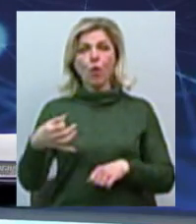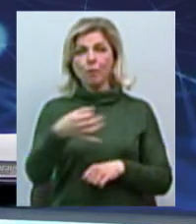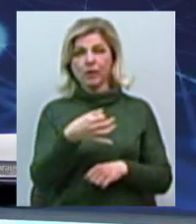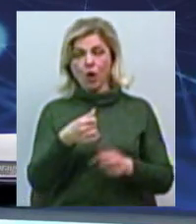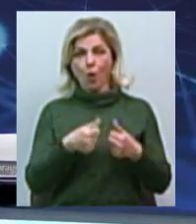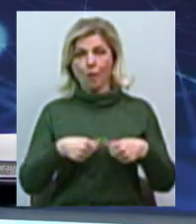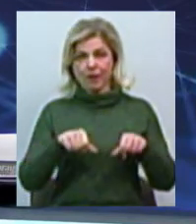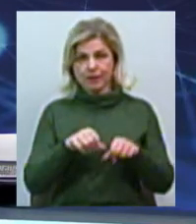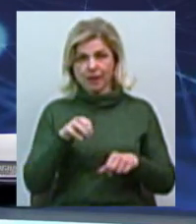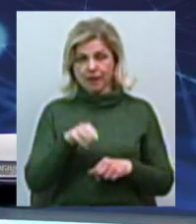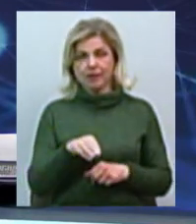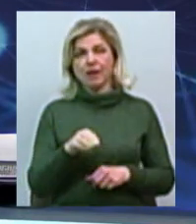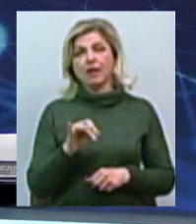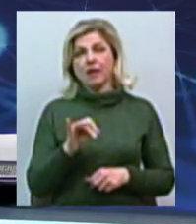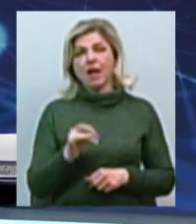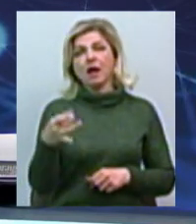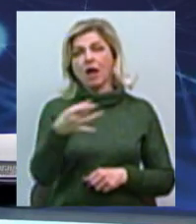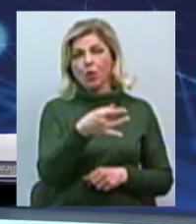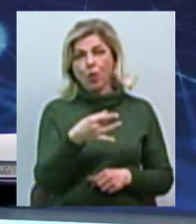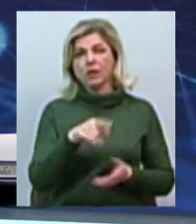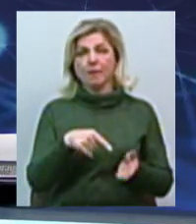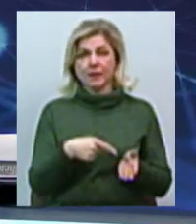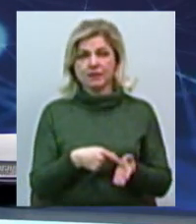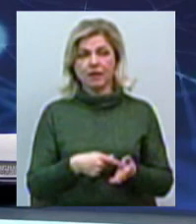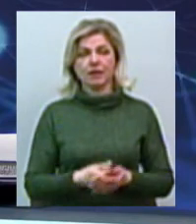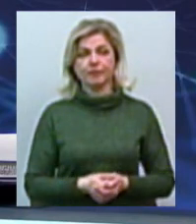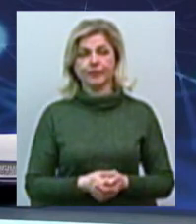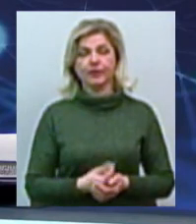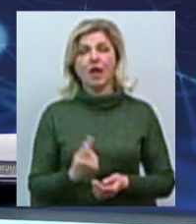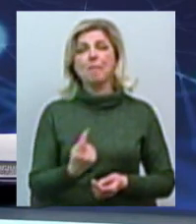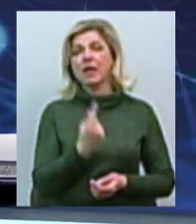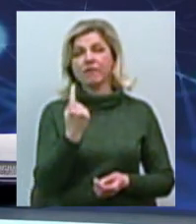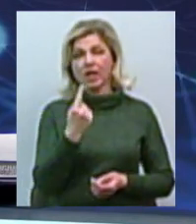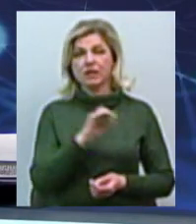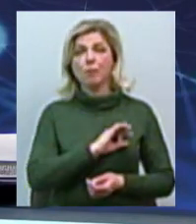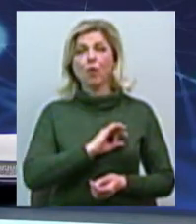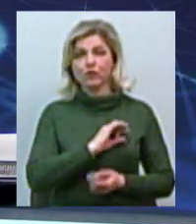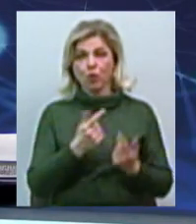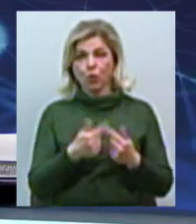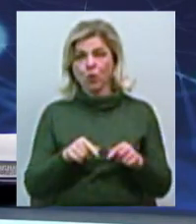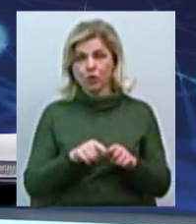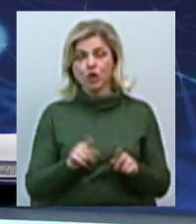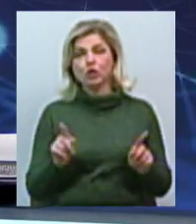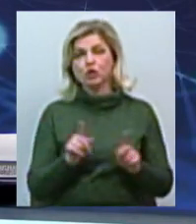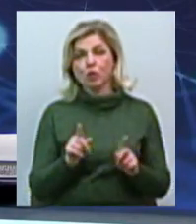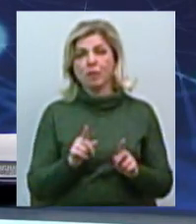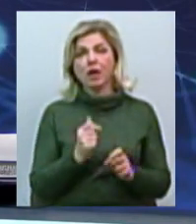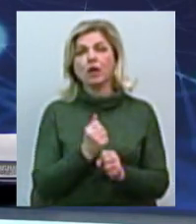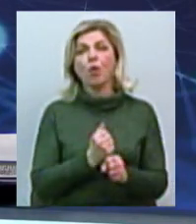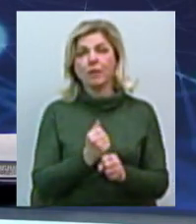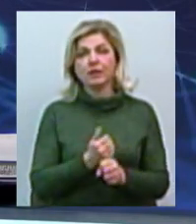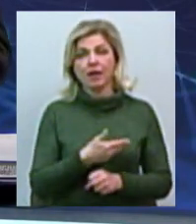профспілок, членів президії районних, міських, первинних профспілкових організацій з тим, щоб виробити